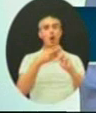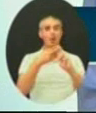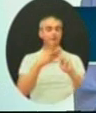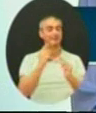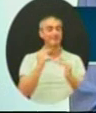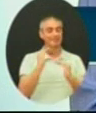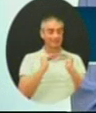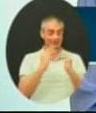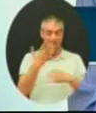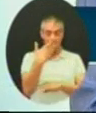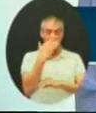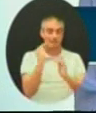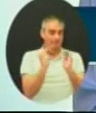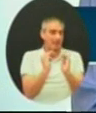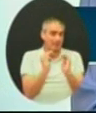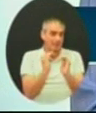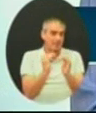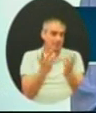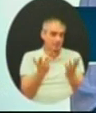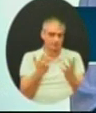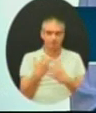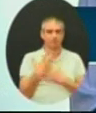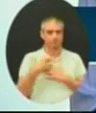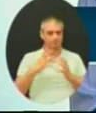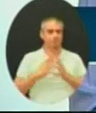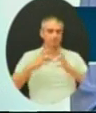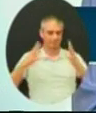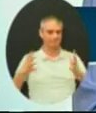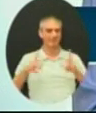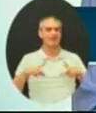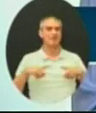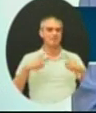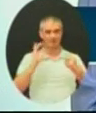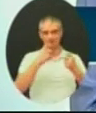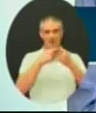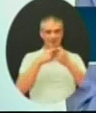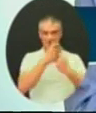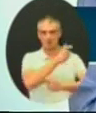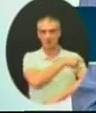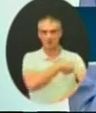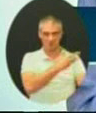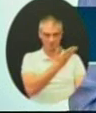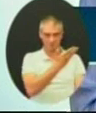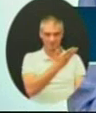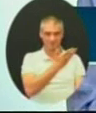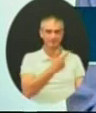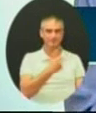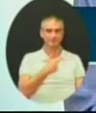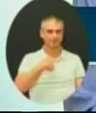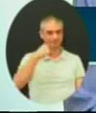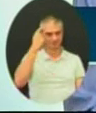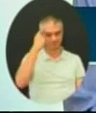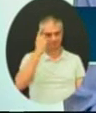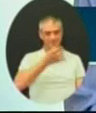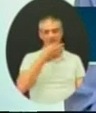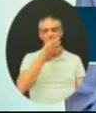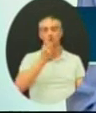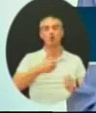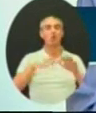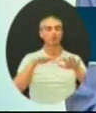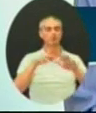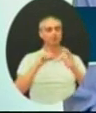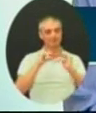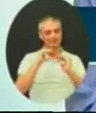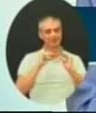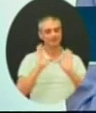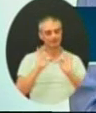ויחסית למדינה קטנה, אמנם שתופסת נפח מאוד גדול מהחיים של הארגון הזה, אני חושב שהנאום של ראש הממשלה הוא